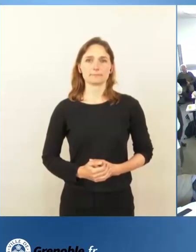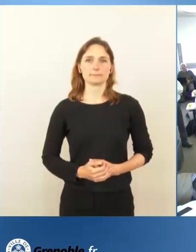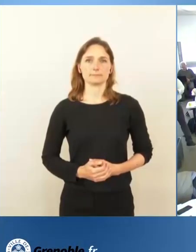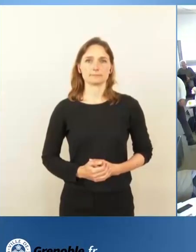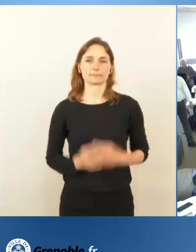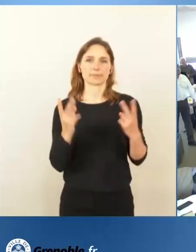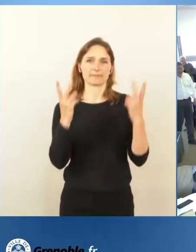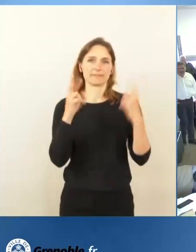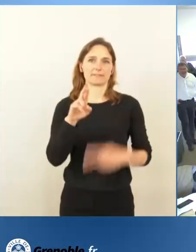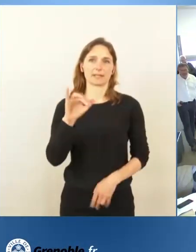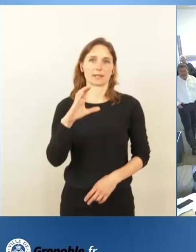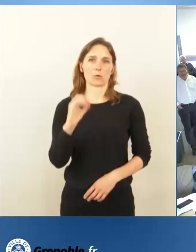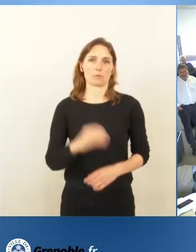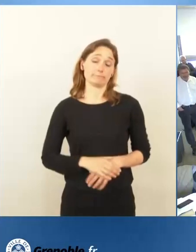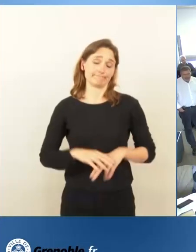vivre et